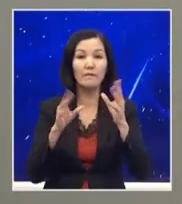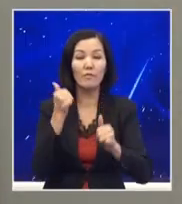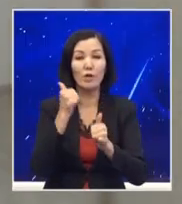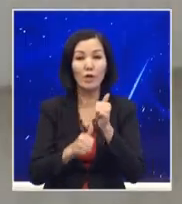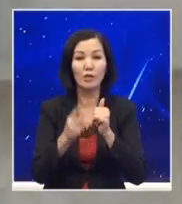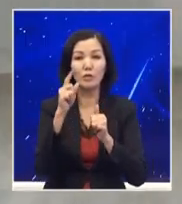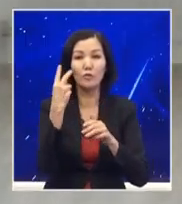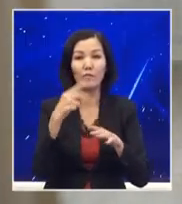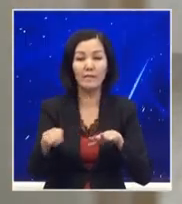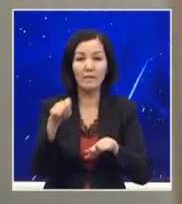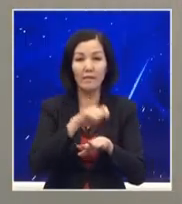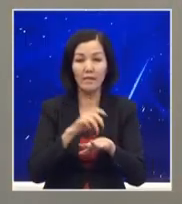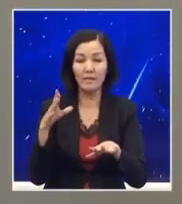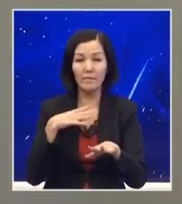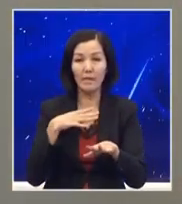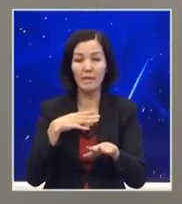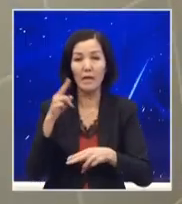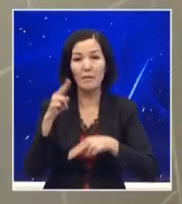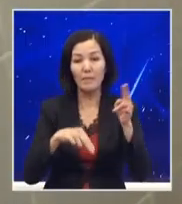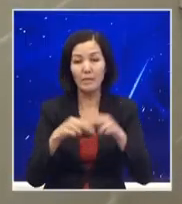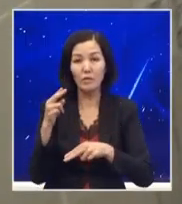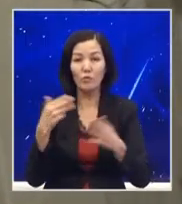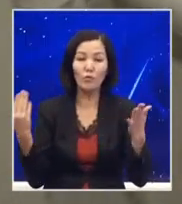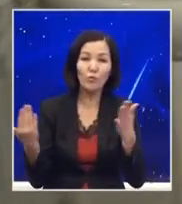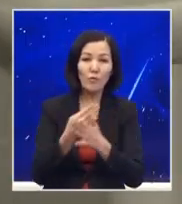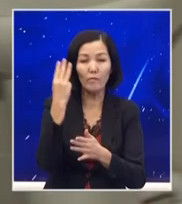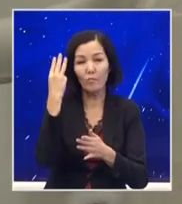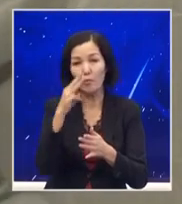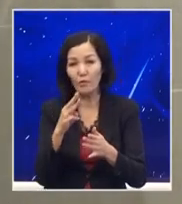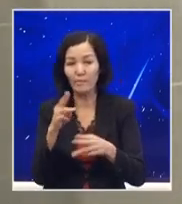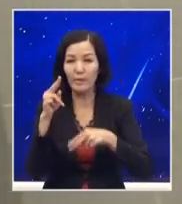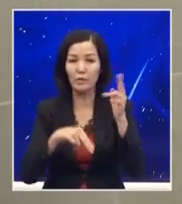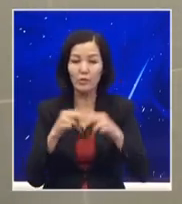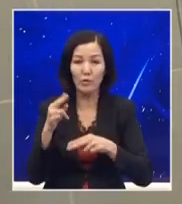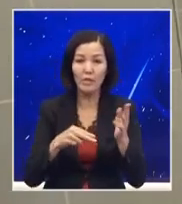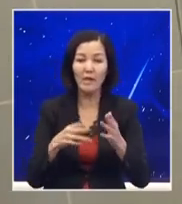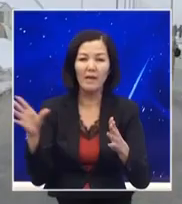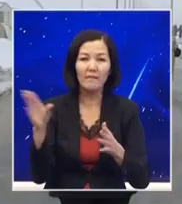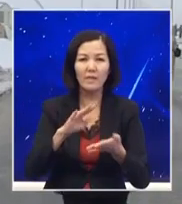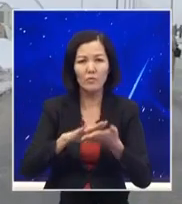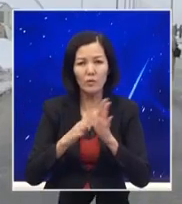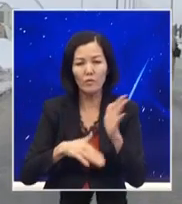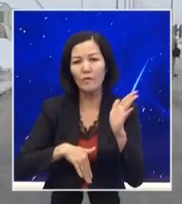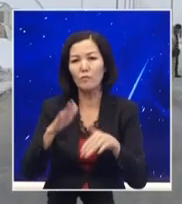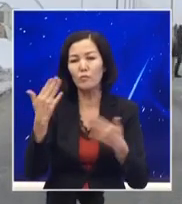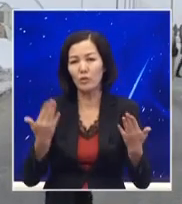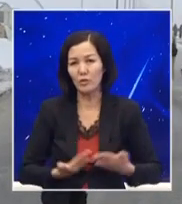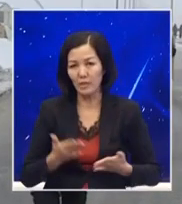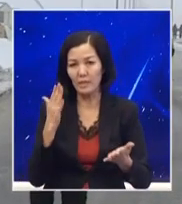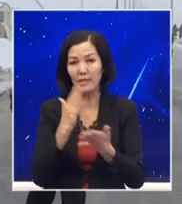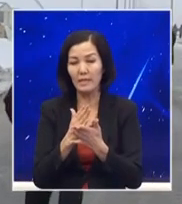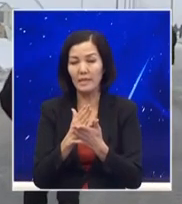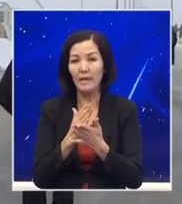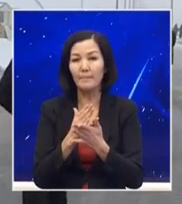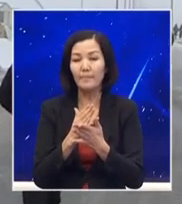них 120 квадратных метров. Построены по современным стандартам. Здесь есть все условия для благоприятного